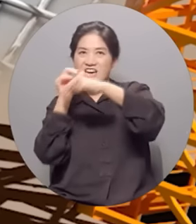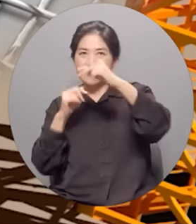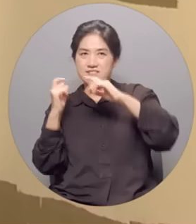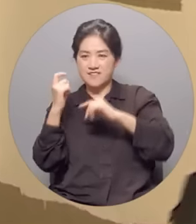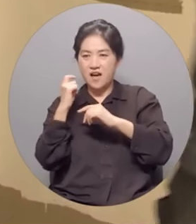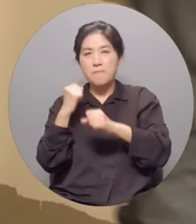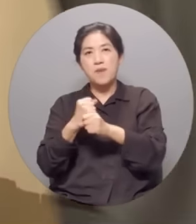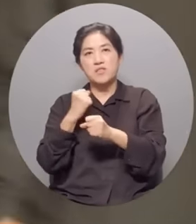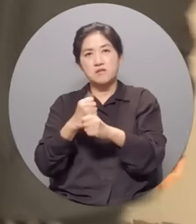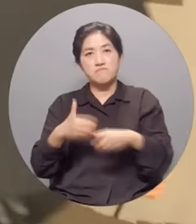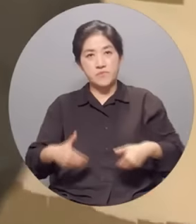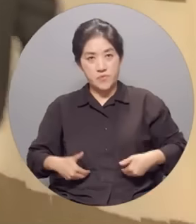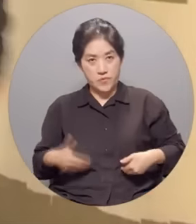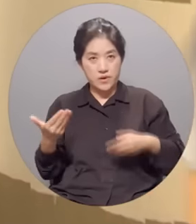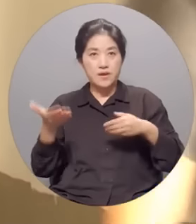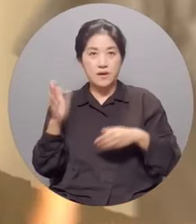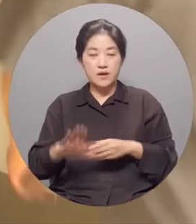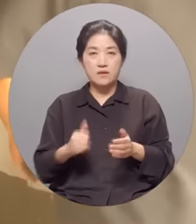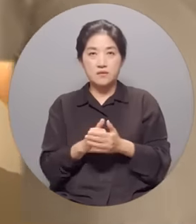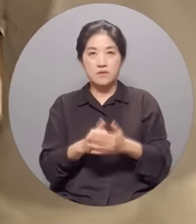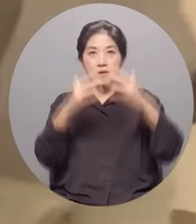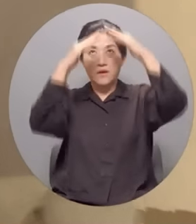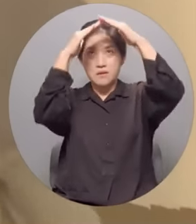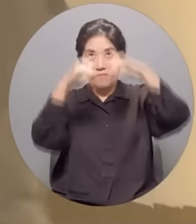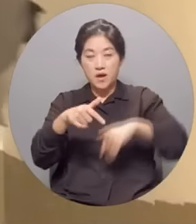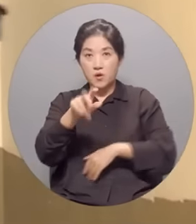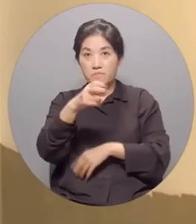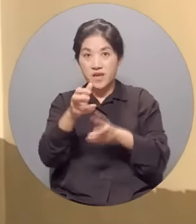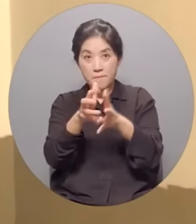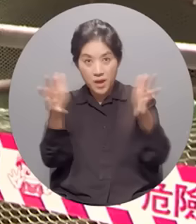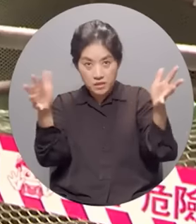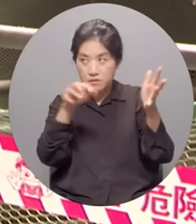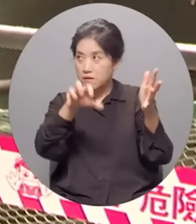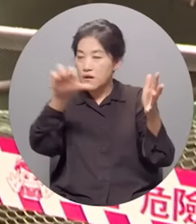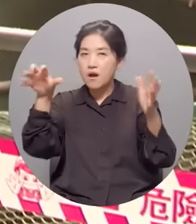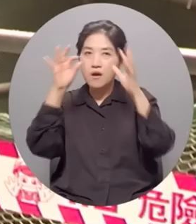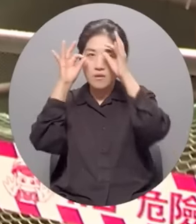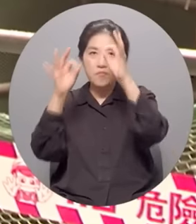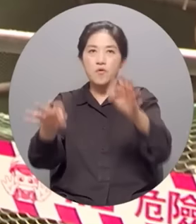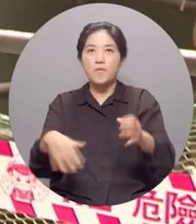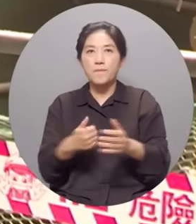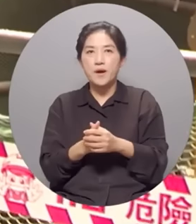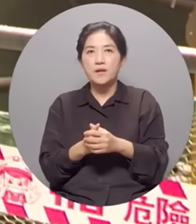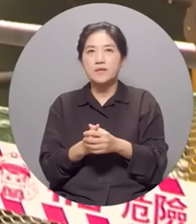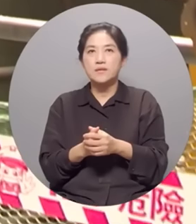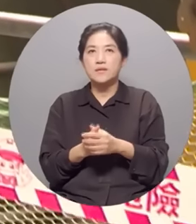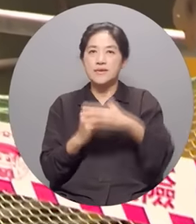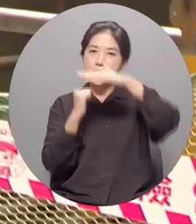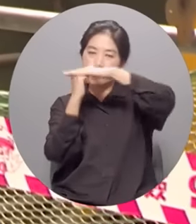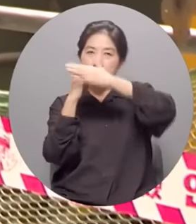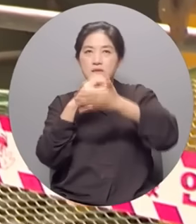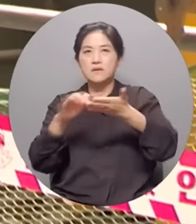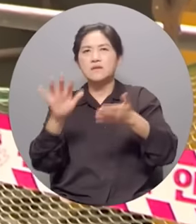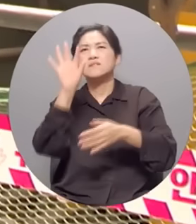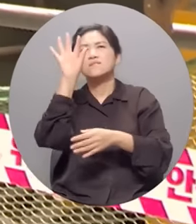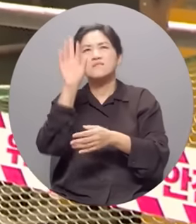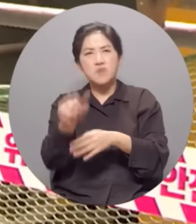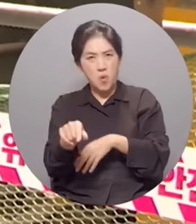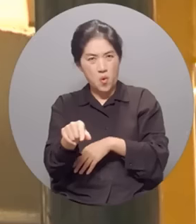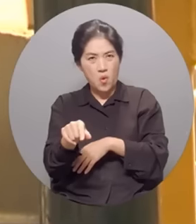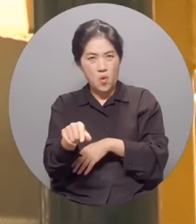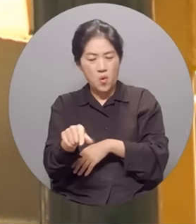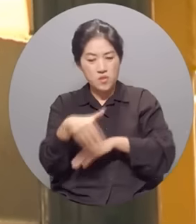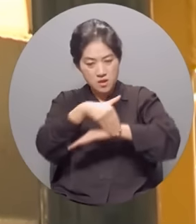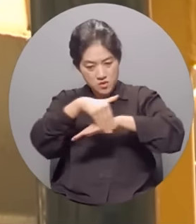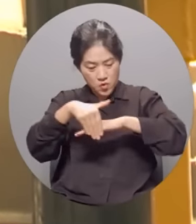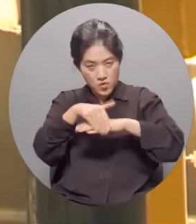합니다. 하지만 붕괴된 검단 아파트를 포함해 상당수 단지에서 애당초 하중 계산이 잘못됐거나 설계